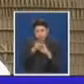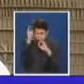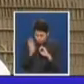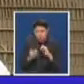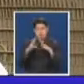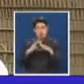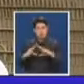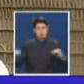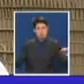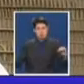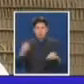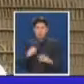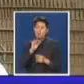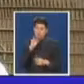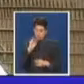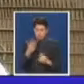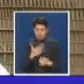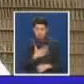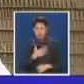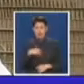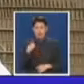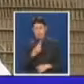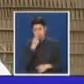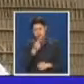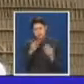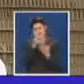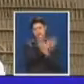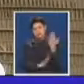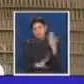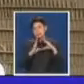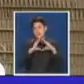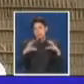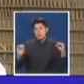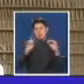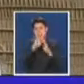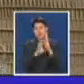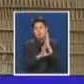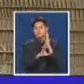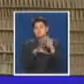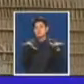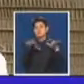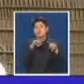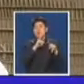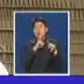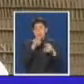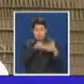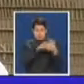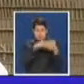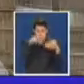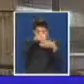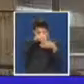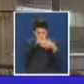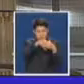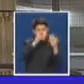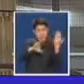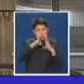เรียบร้อยผมก็เพียงแต่บอกว่าสำหรับผมเนี่ยผมอยากเห็นบ้านเมืองสงบอยากเห็นระบบมันอยู่ตัวถ้าเลือกตั้งแล้วบ้านเมืองสงบแล้วผมแพ้เนี่ยผ